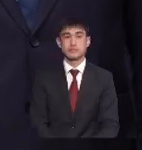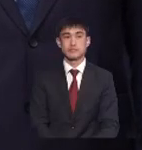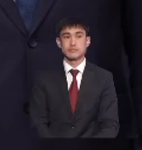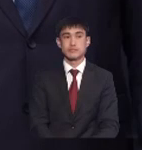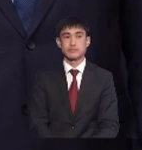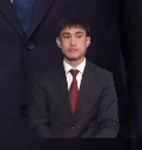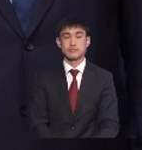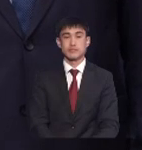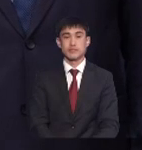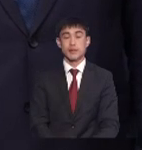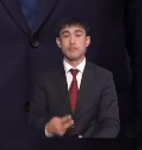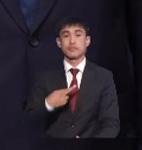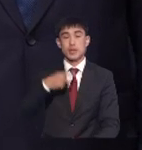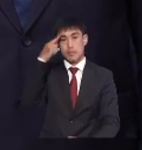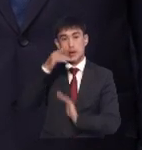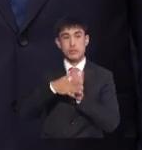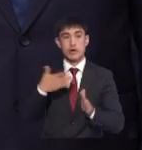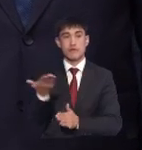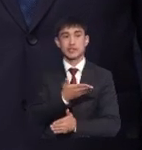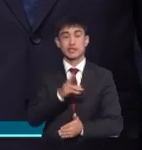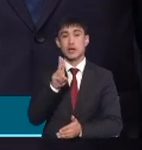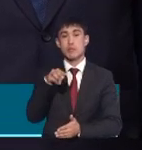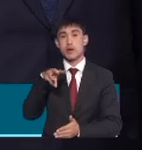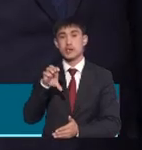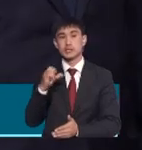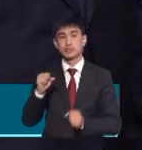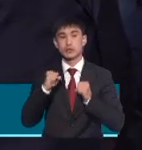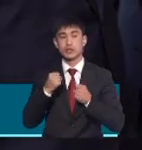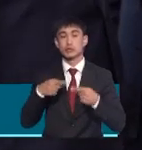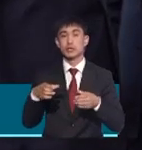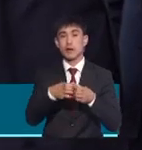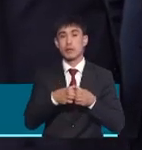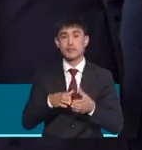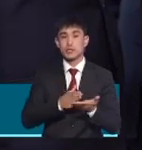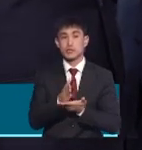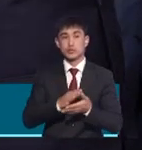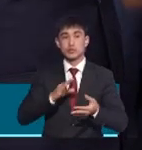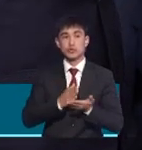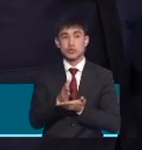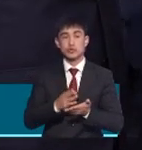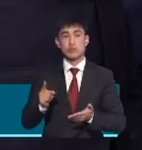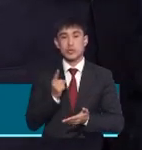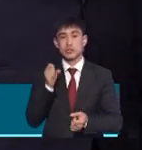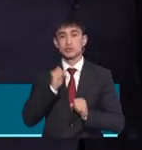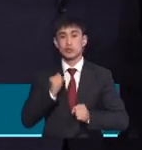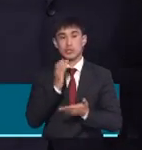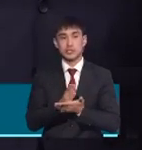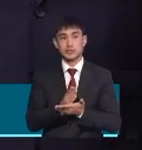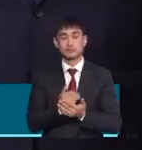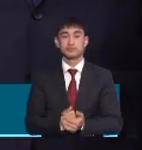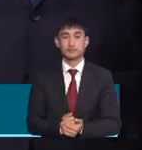Я понимаю, у вас кандидаты и мастера спорта, а в других командах даже заслуженные мастера спорта играют. Но